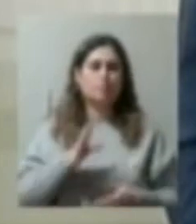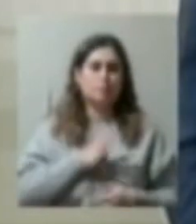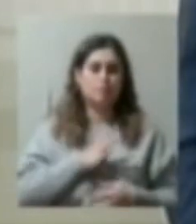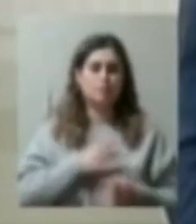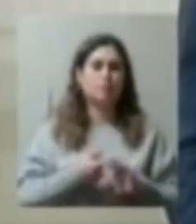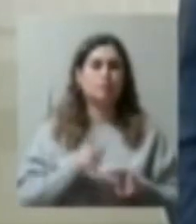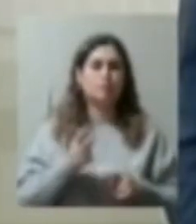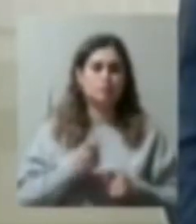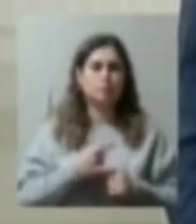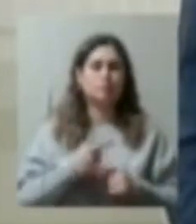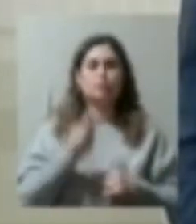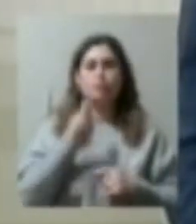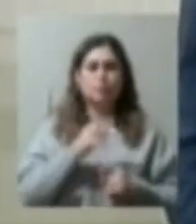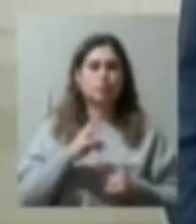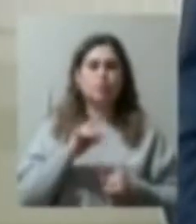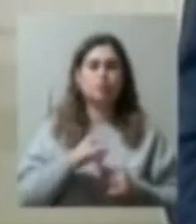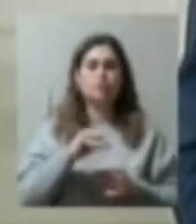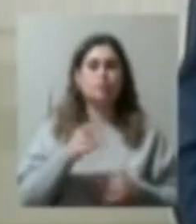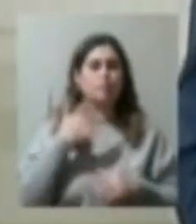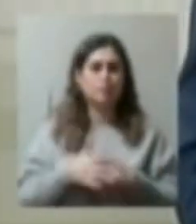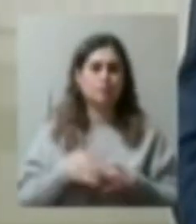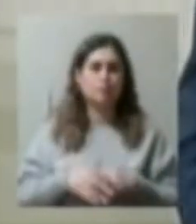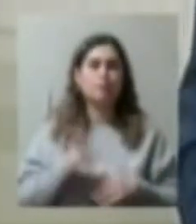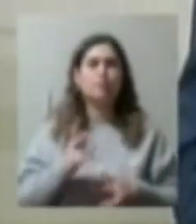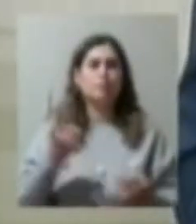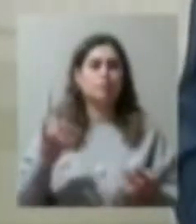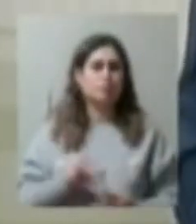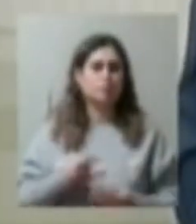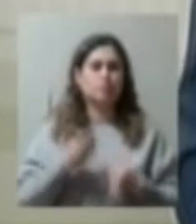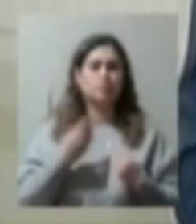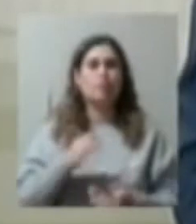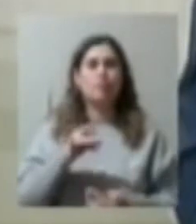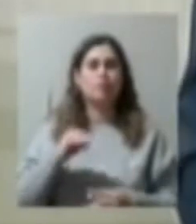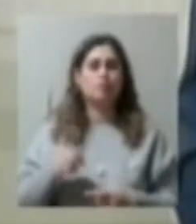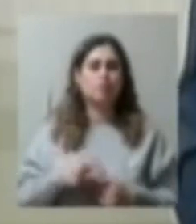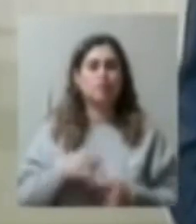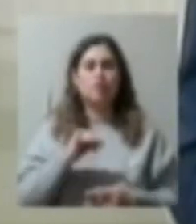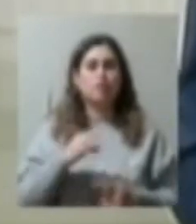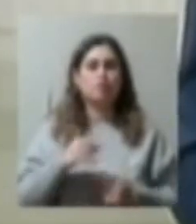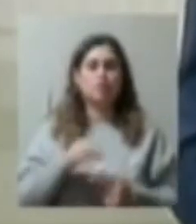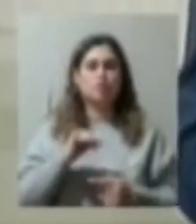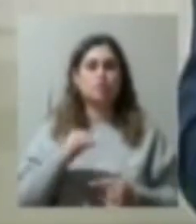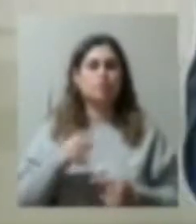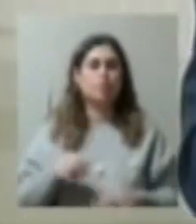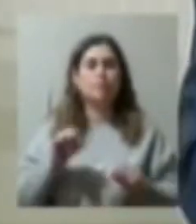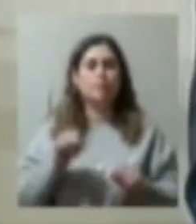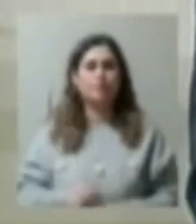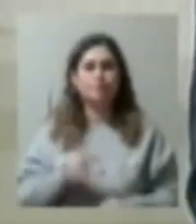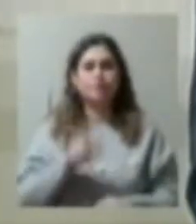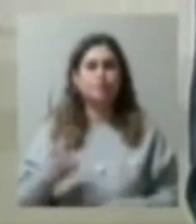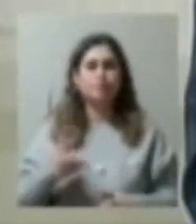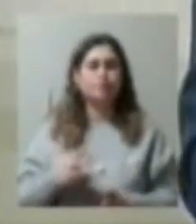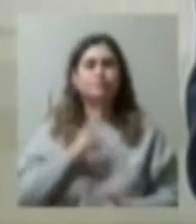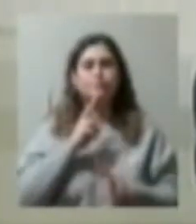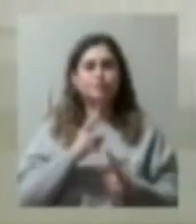що краще, ніж вони розуміють, кому треба дати в оренду, реалізувати конституційні права людей, які звертаються